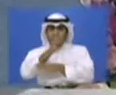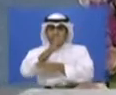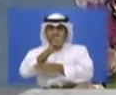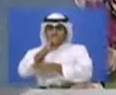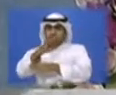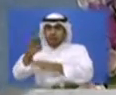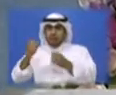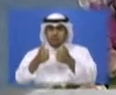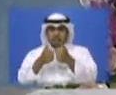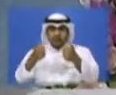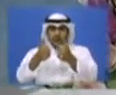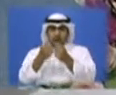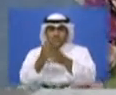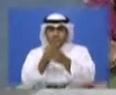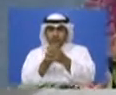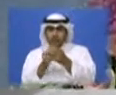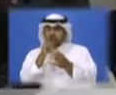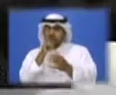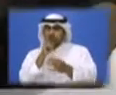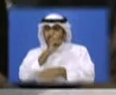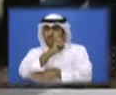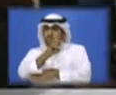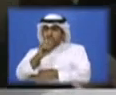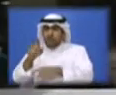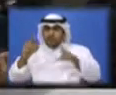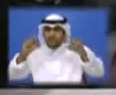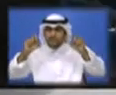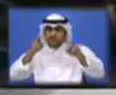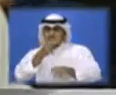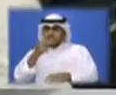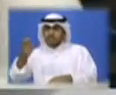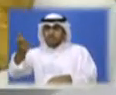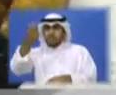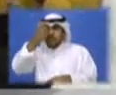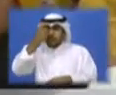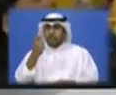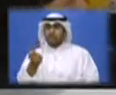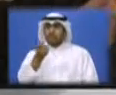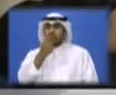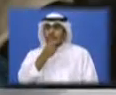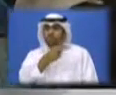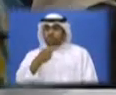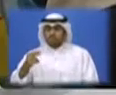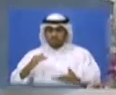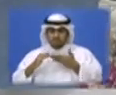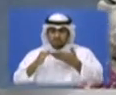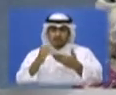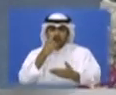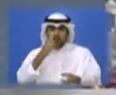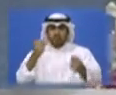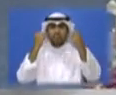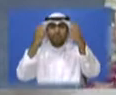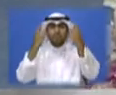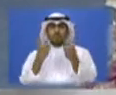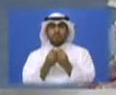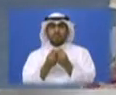في كافة المجالات الصحية. ففي مجال العلاج الطبيعي للأطفال، أطلقت وزارة الصحة